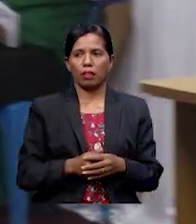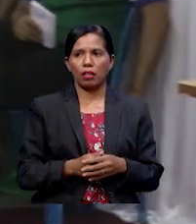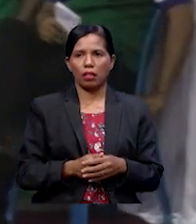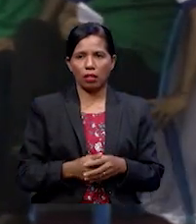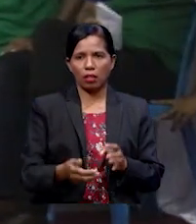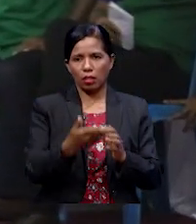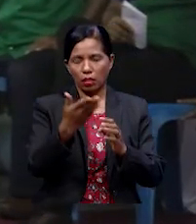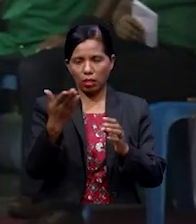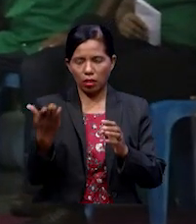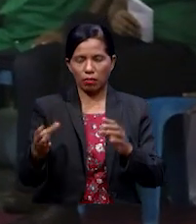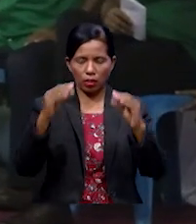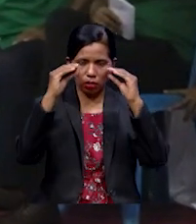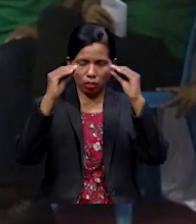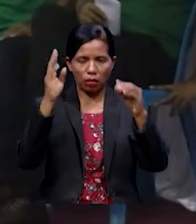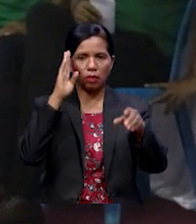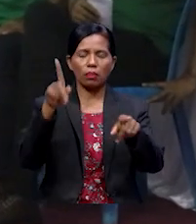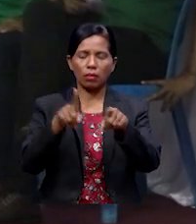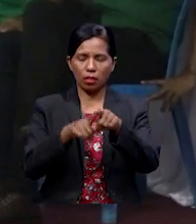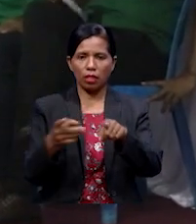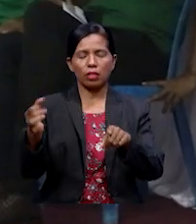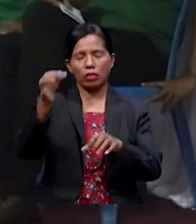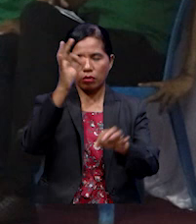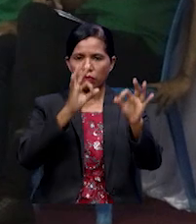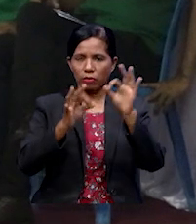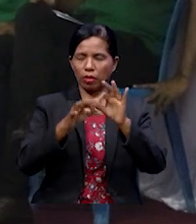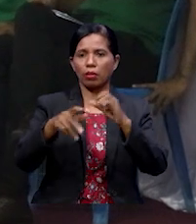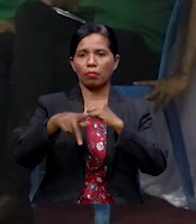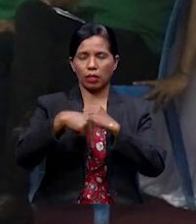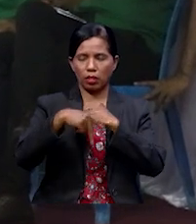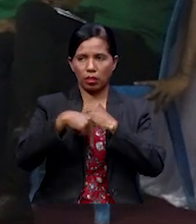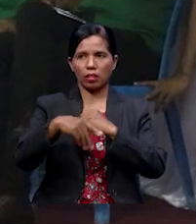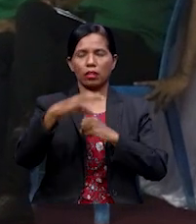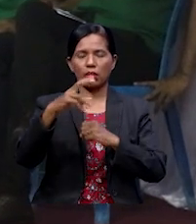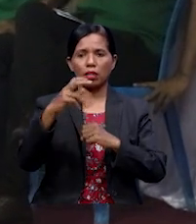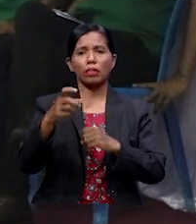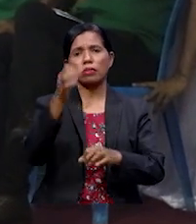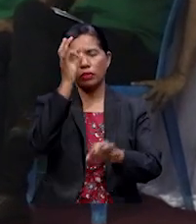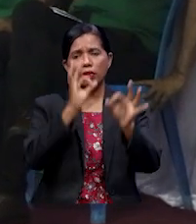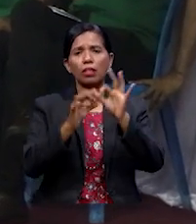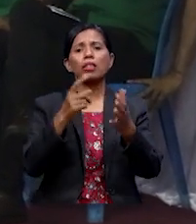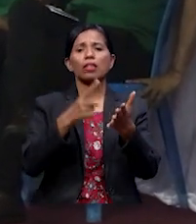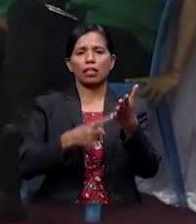Bingal ini mau ngalir sini, fear berdiri dulu ya. Fear ya sehida.